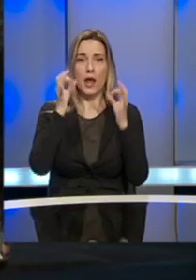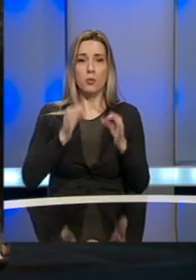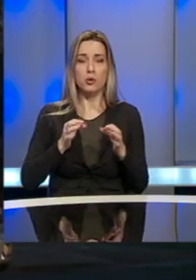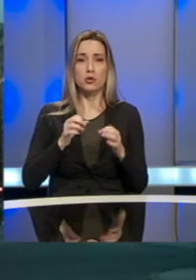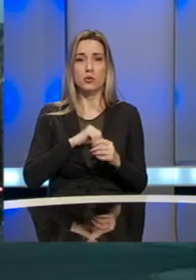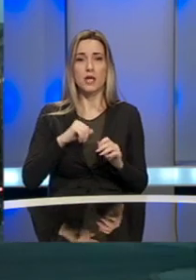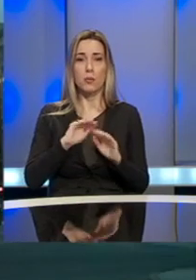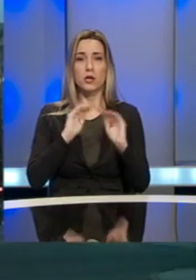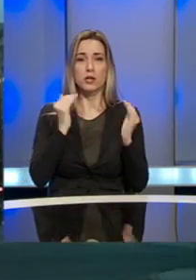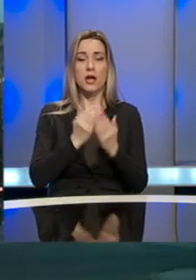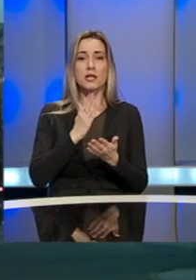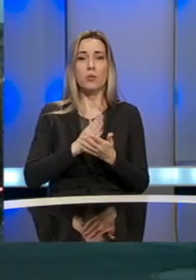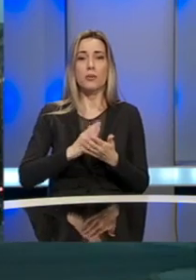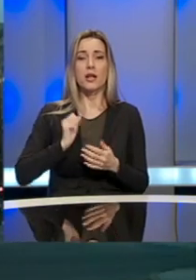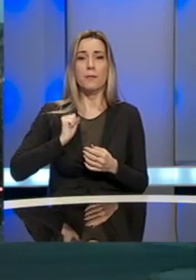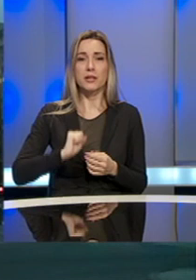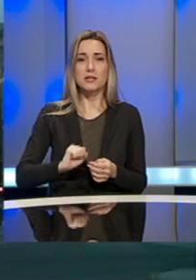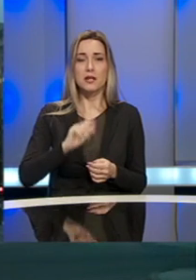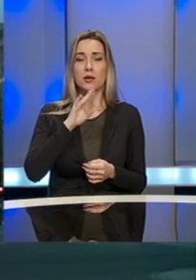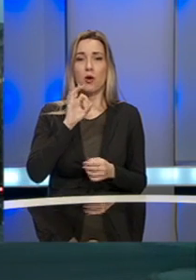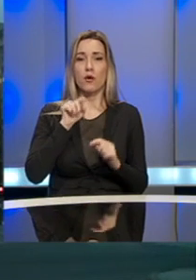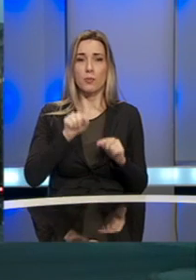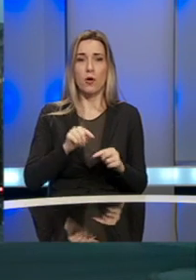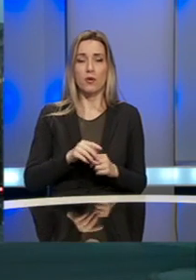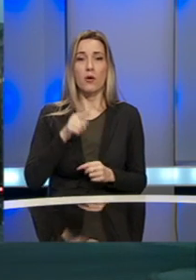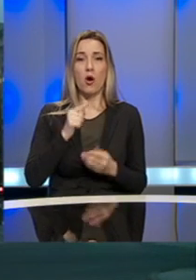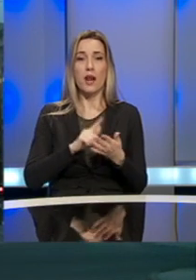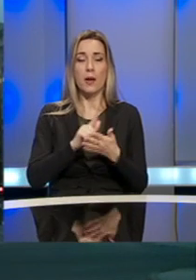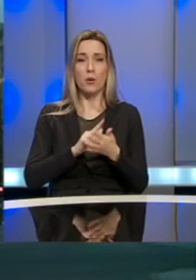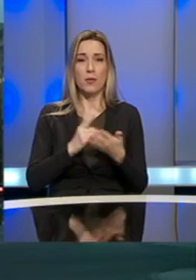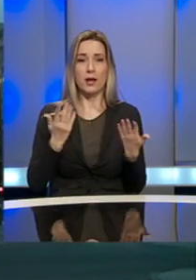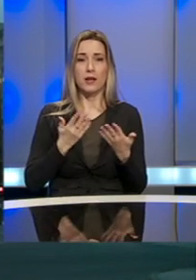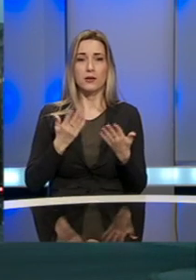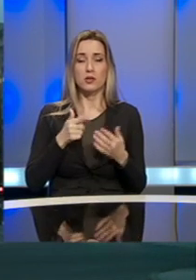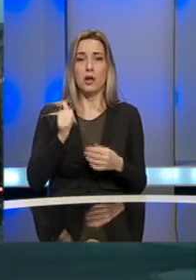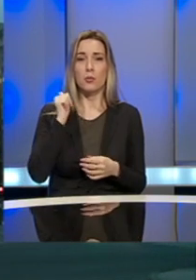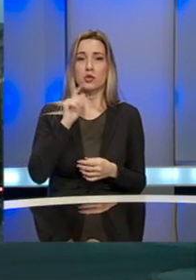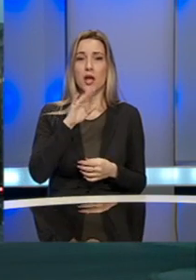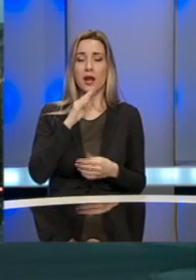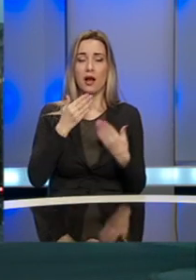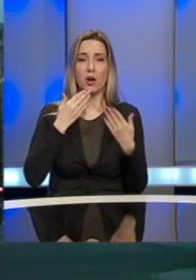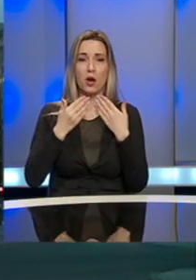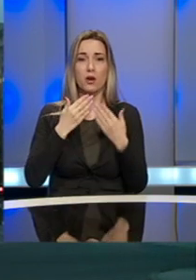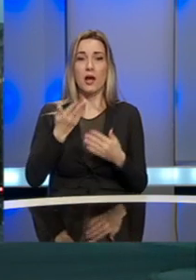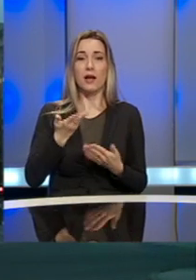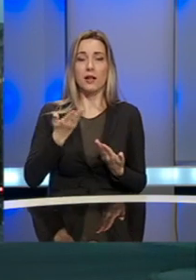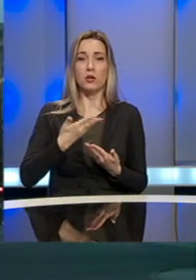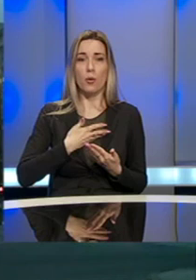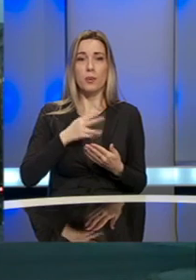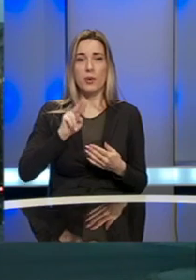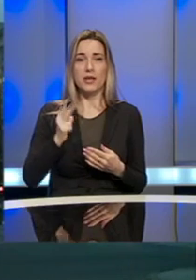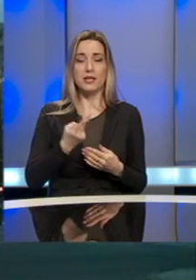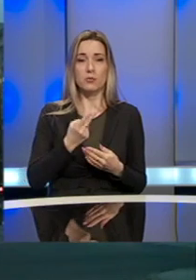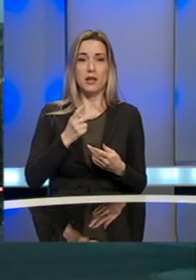samoizolaciju, da smo bili prisiljeni da govorimo o ovome. Onaj moment kada, to sam jučer rekao na preskonferenciji, dobijemo izmijenjenu uredbu